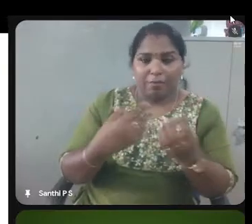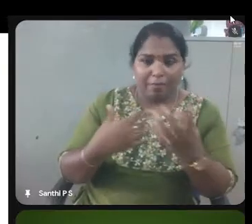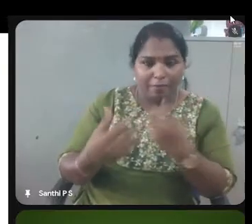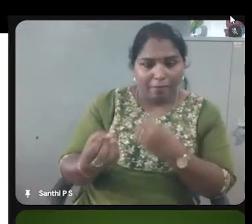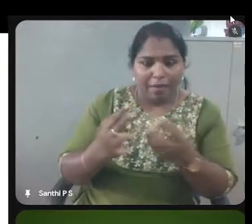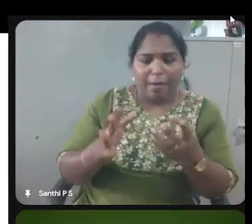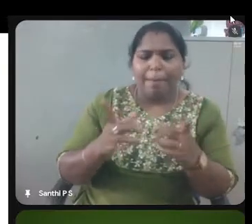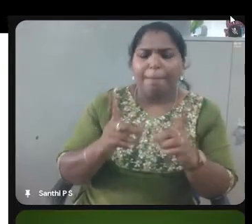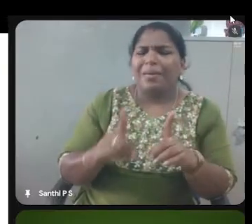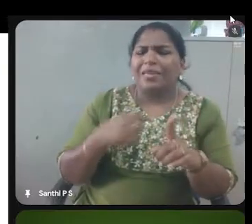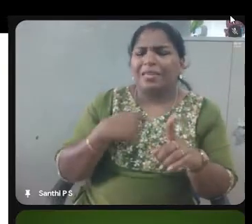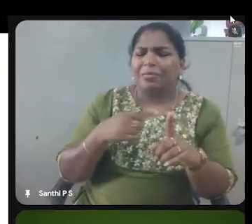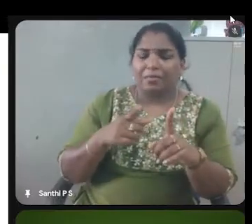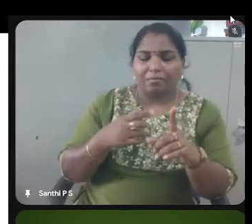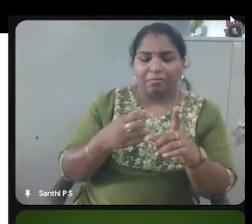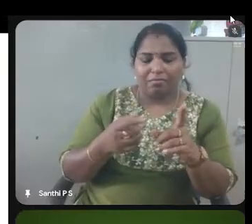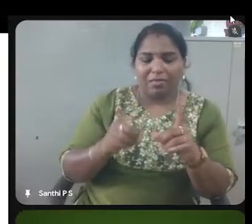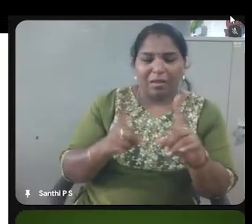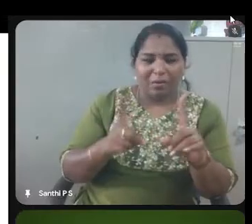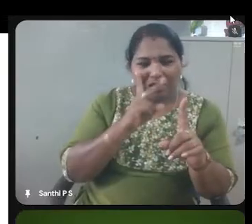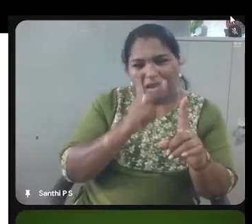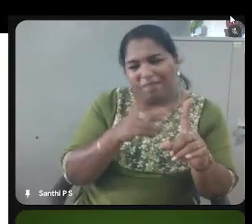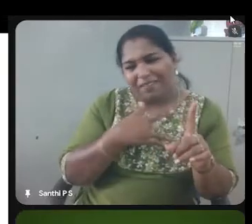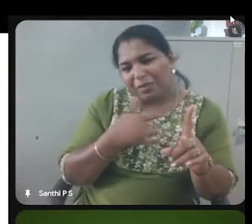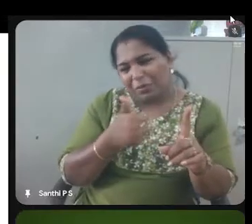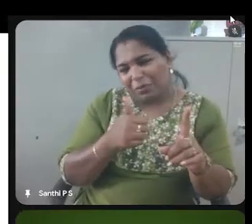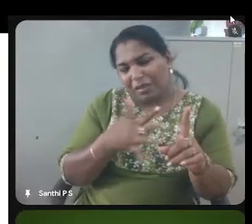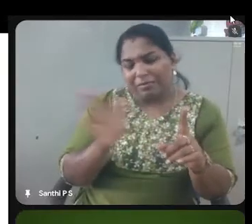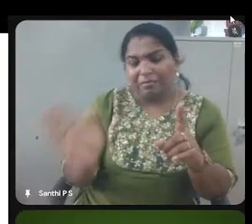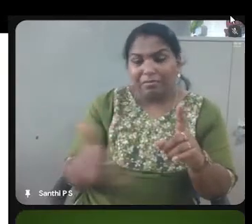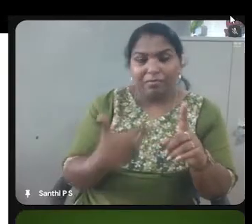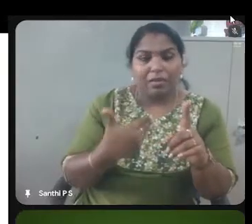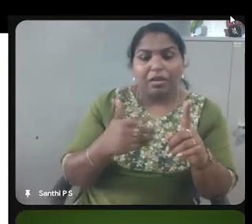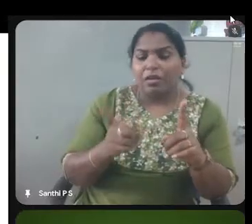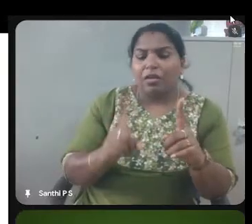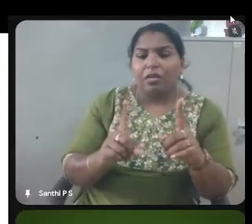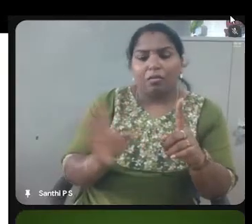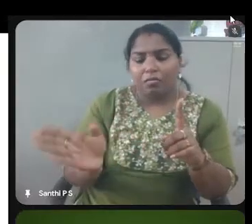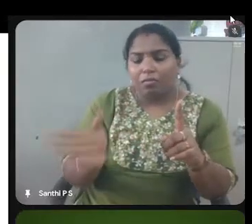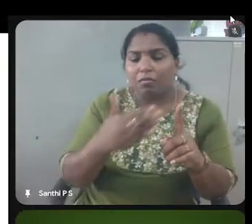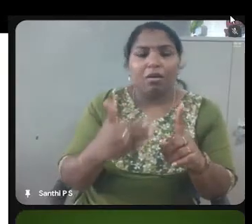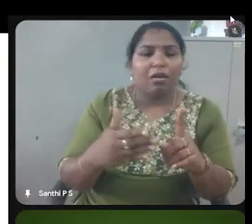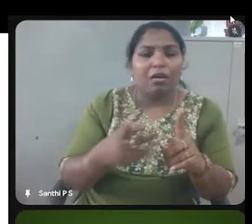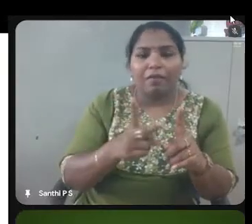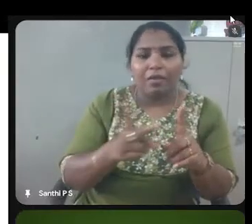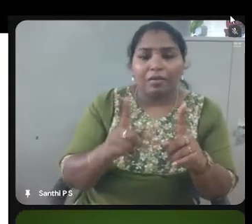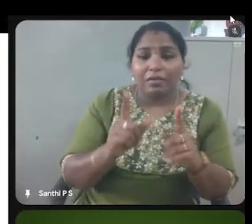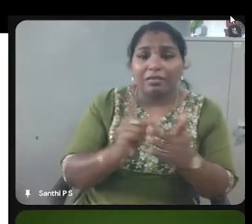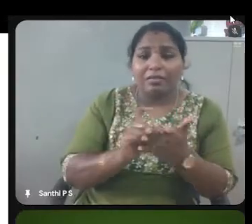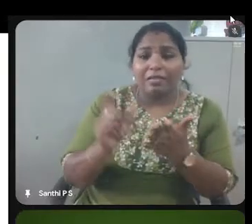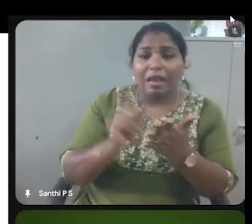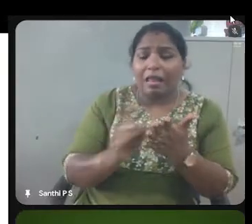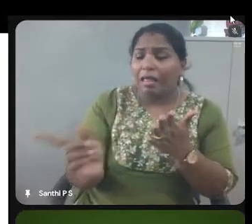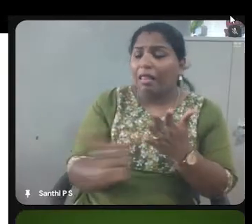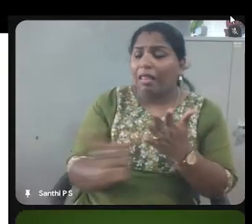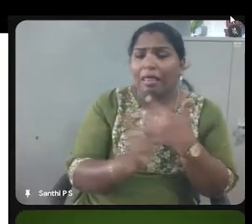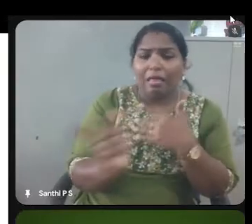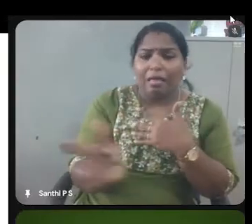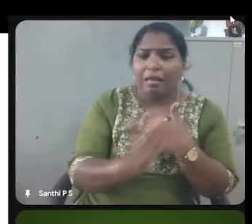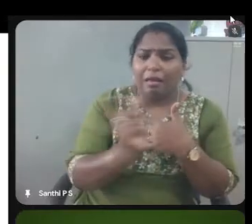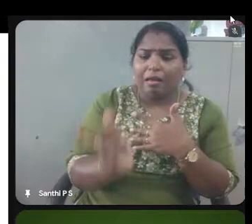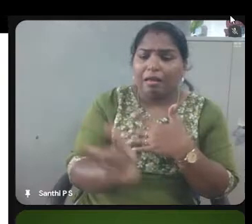ചാനൽസ് പെട്ടെന്ന് മാറ്റുന്നുണ്ട്. സോ അത് തന്നെ നമ്മുടെ ബ്രെയിനിനെ അഫക്റ്റഡ് ആകുന്നുണ്ട്, നമ്മുടെ അറ്റൻഷൻ